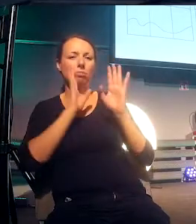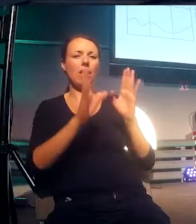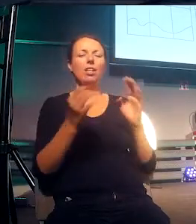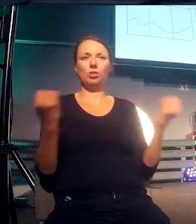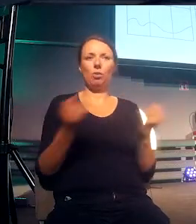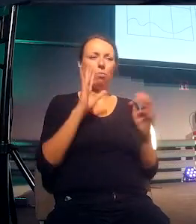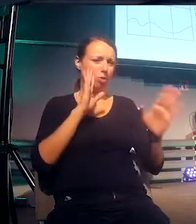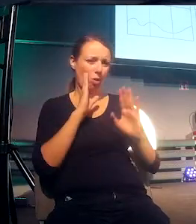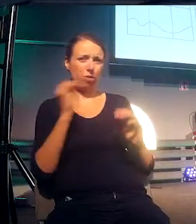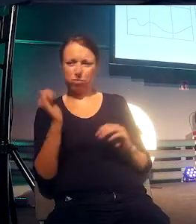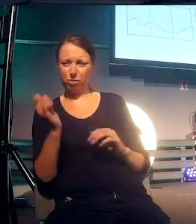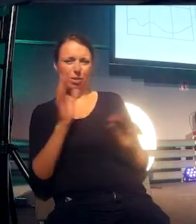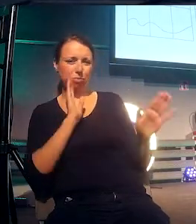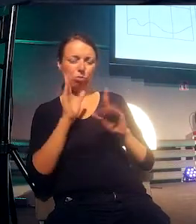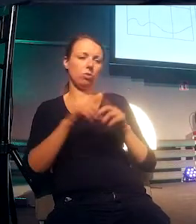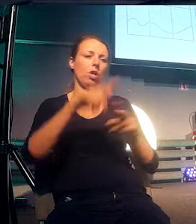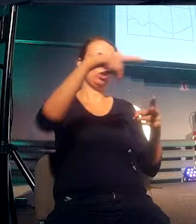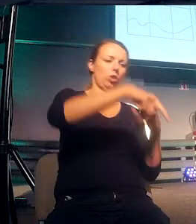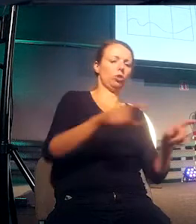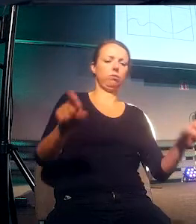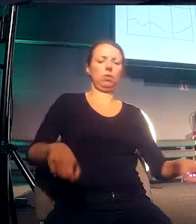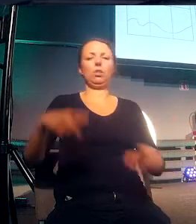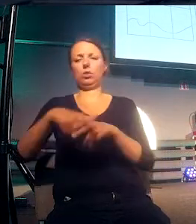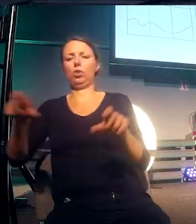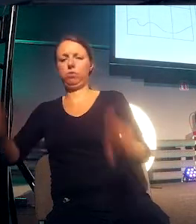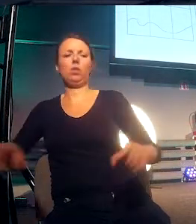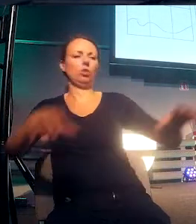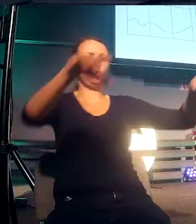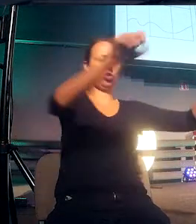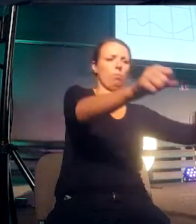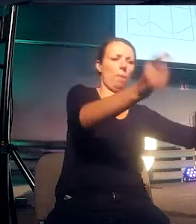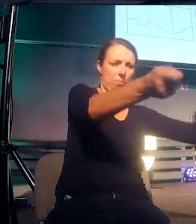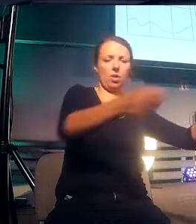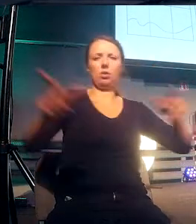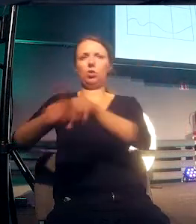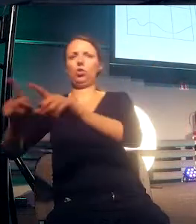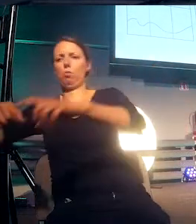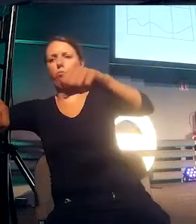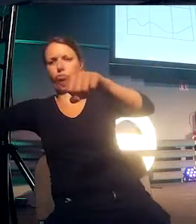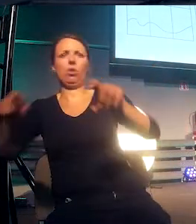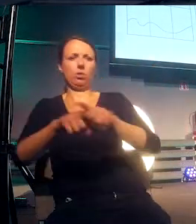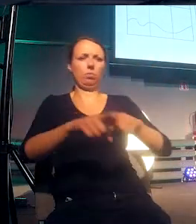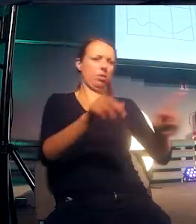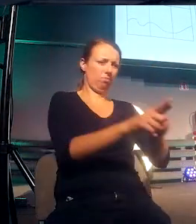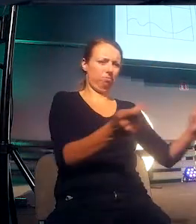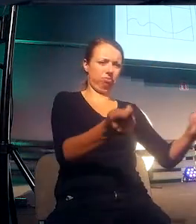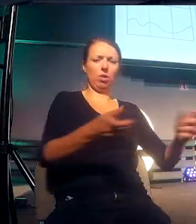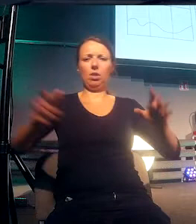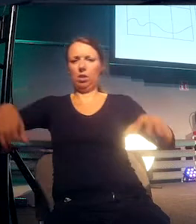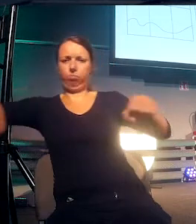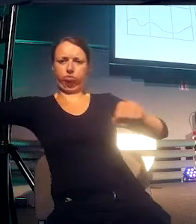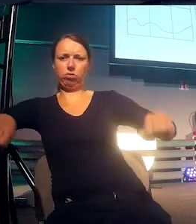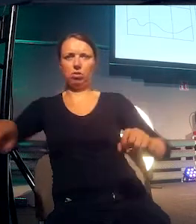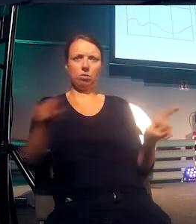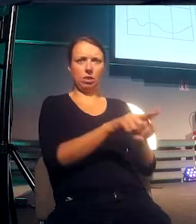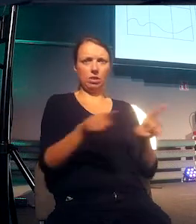siedzi się okrakiem, na motorze też okrakiem. Trzyma się za coś, żeby sterować. na jednym i drugim. Nogi się trzyma